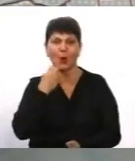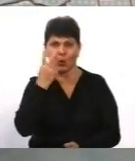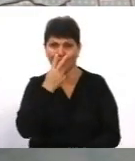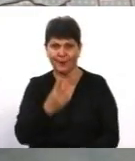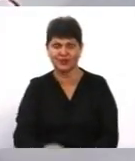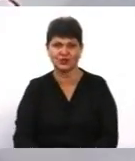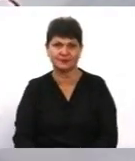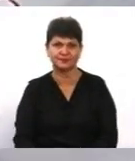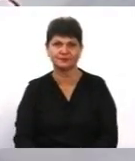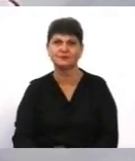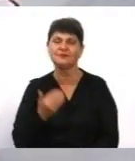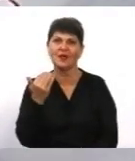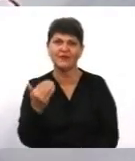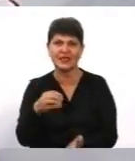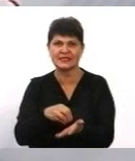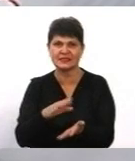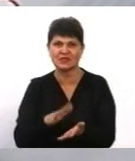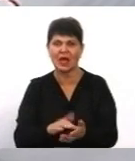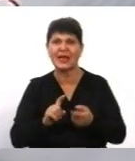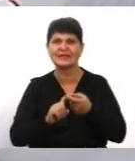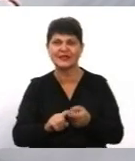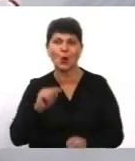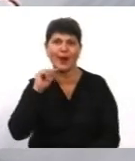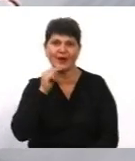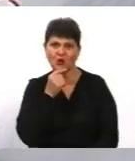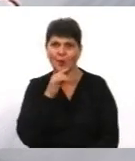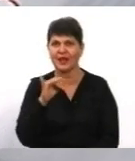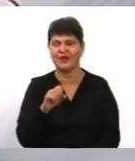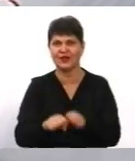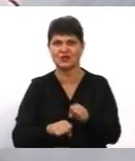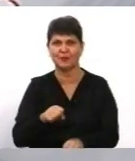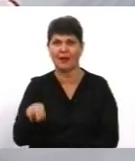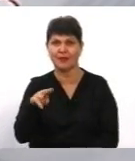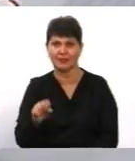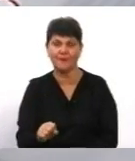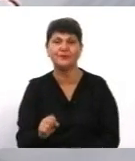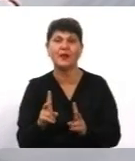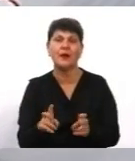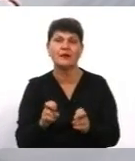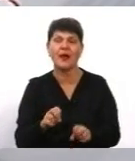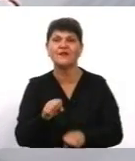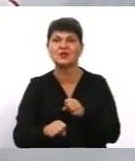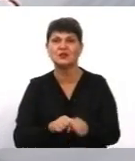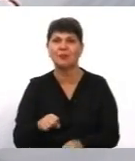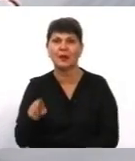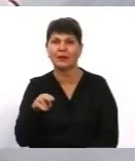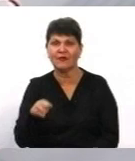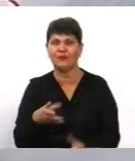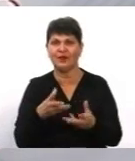в сюжеті зазначали зв'язок економіки та велосипеда. Як велосипед впливає на економіку?